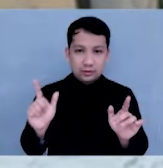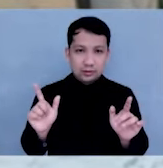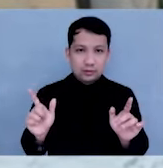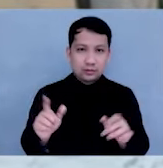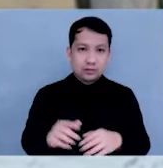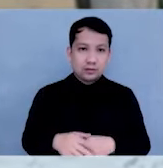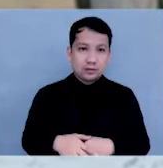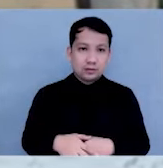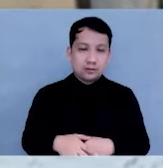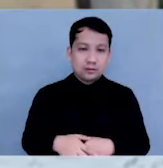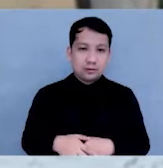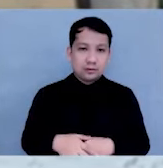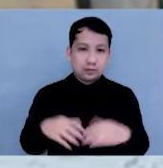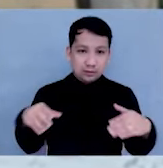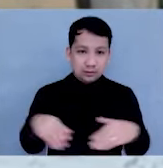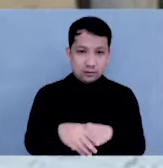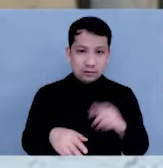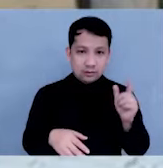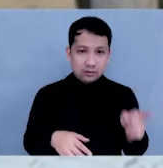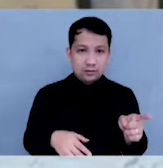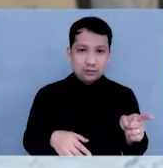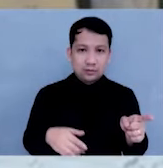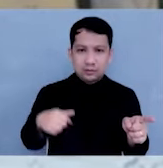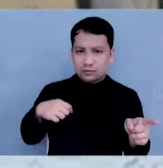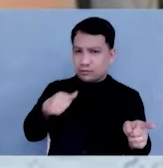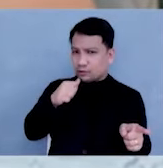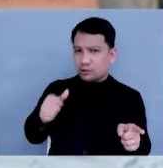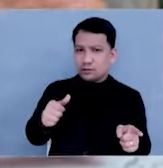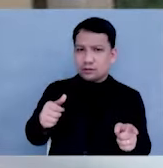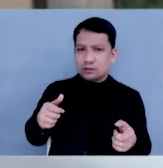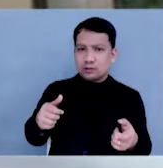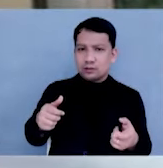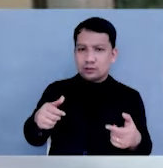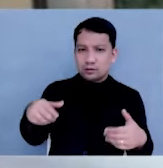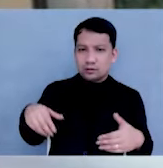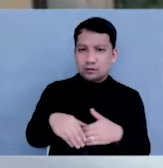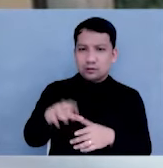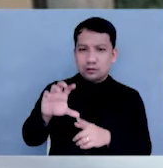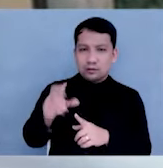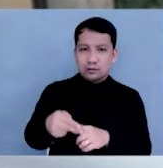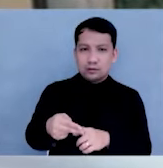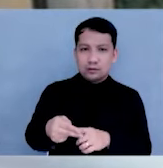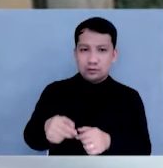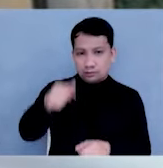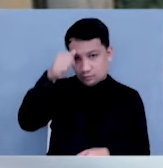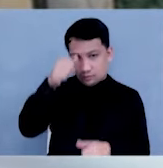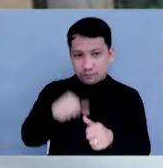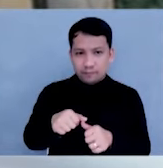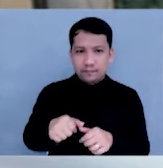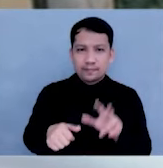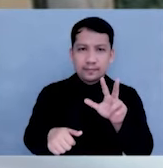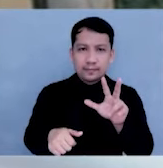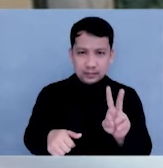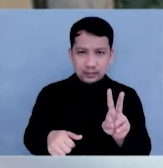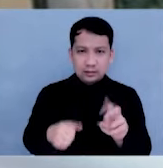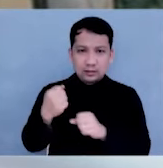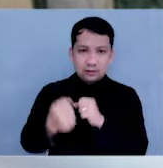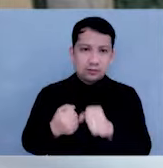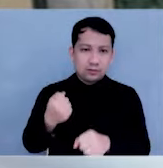2015-2020? Ang naminyo ko 2021. Wapa ko maminyo na na City Hall? Remember, 32 years na